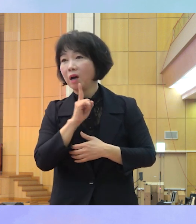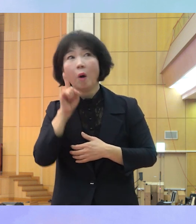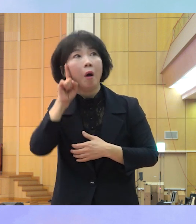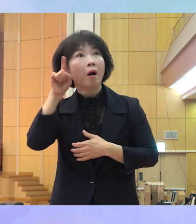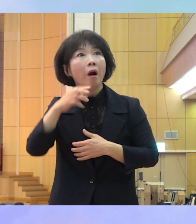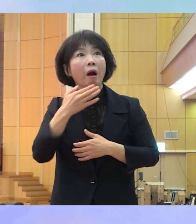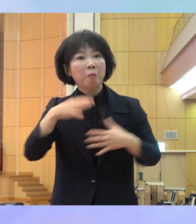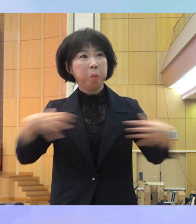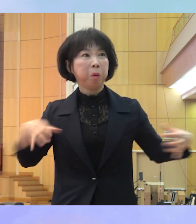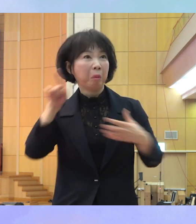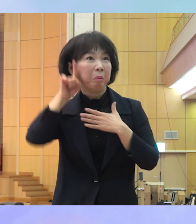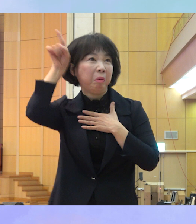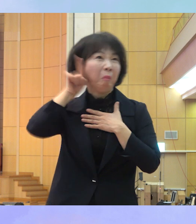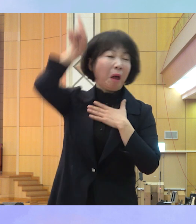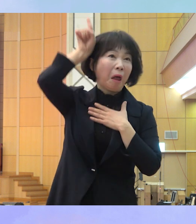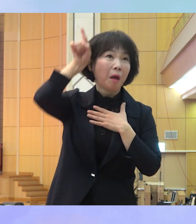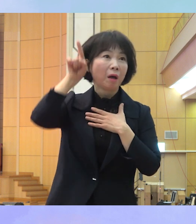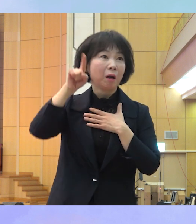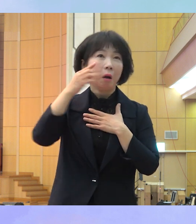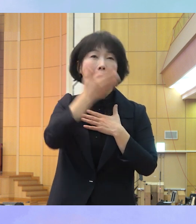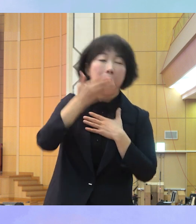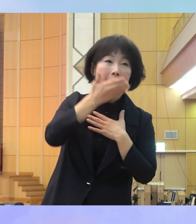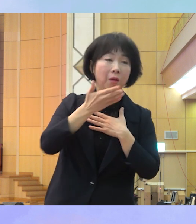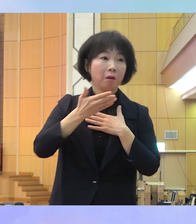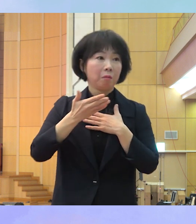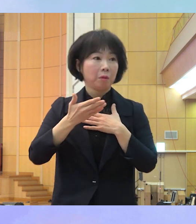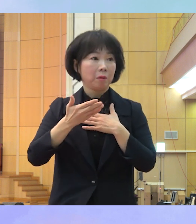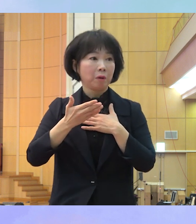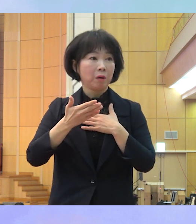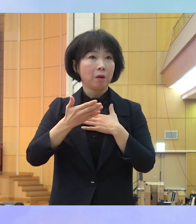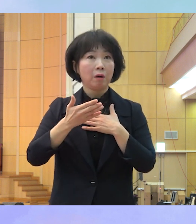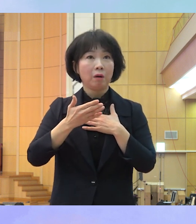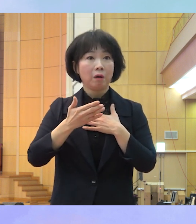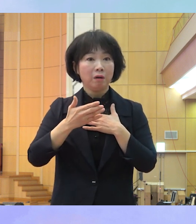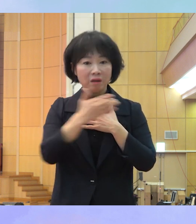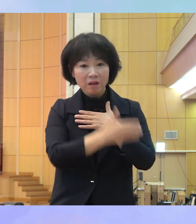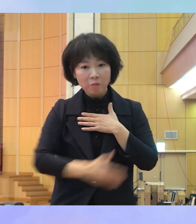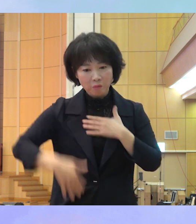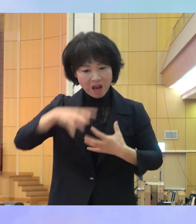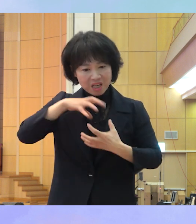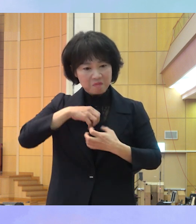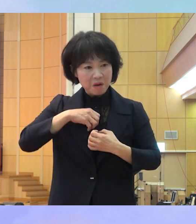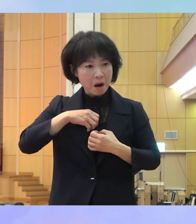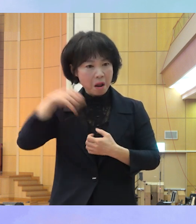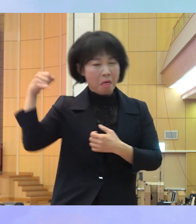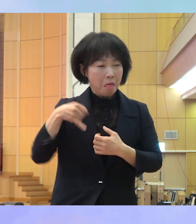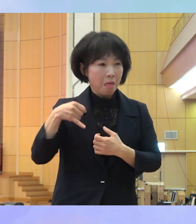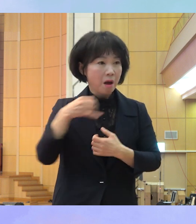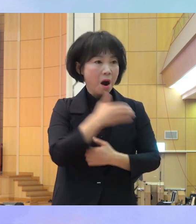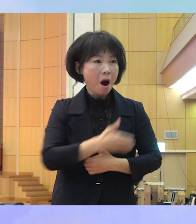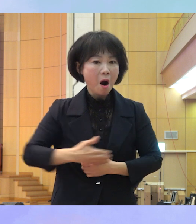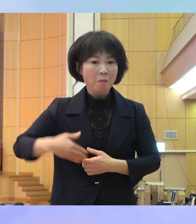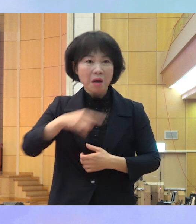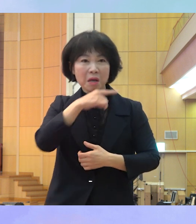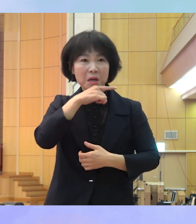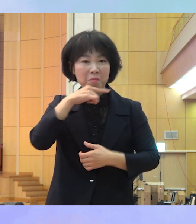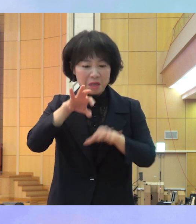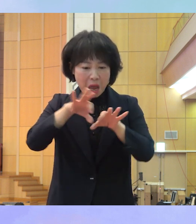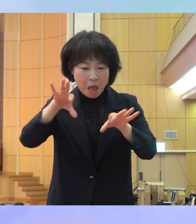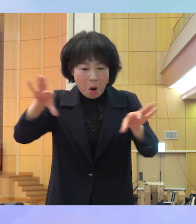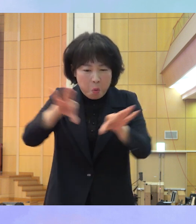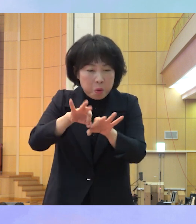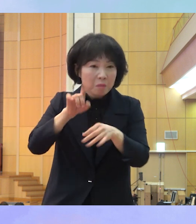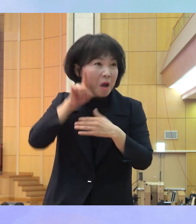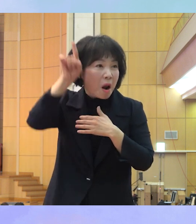고혈압이 생기고 또 뭐 뇌경색도 생기고 또 심근경색도 생기고 동맥경화도 생기고